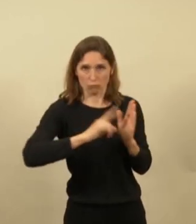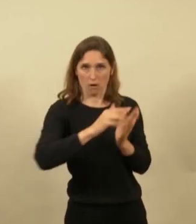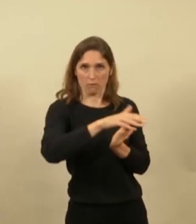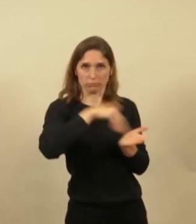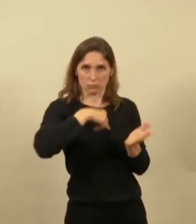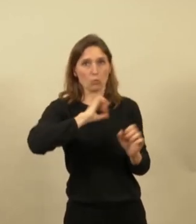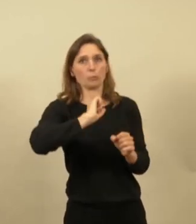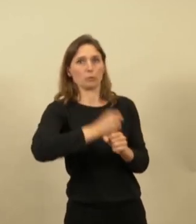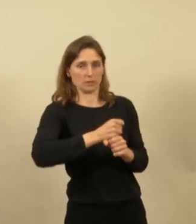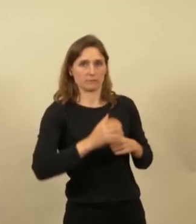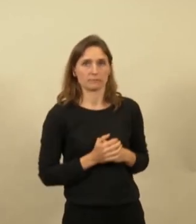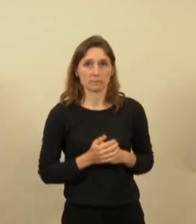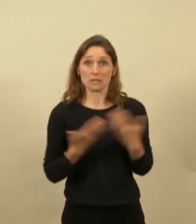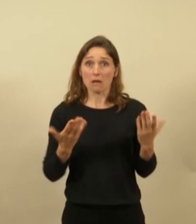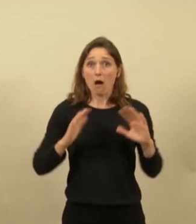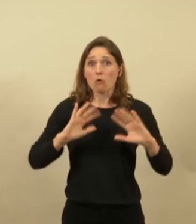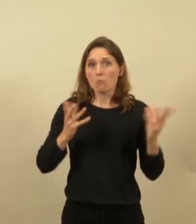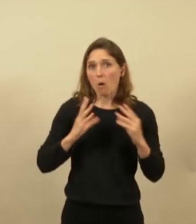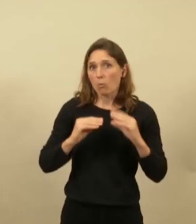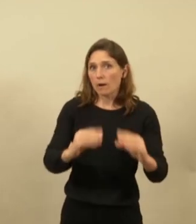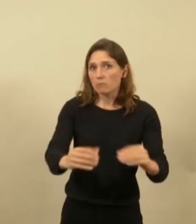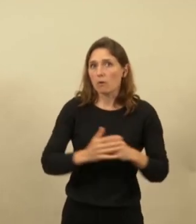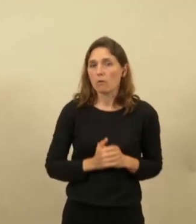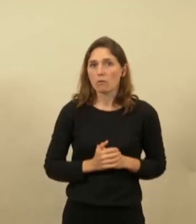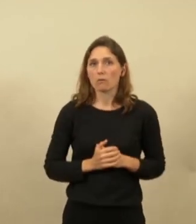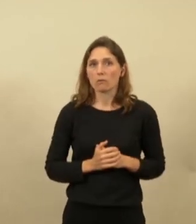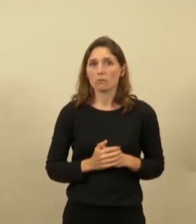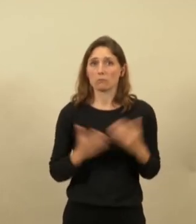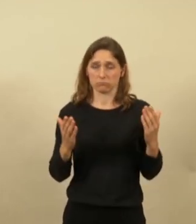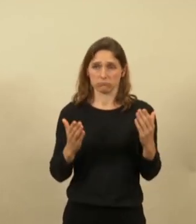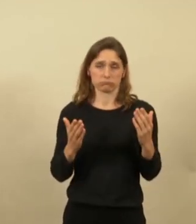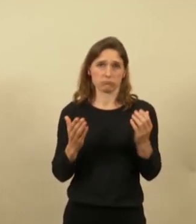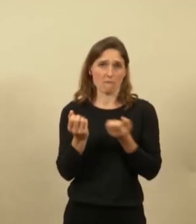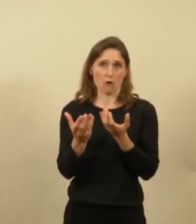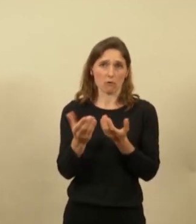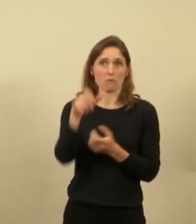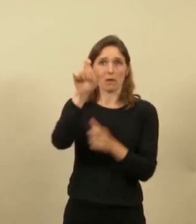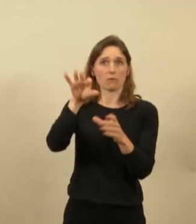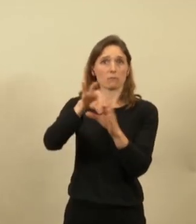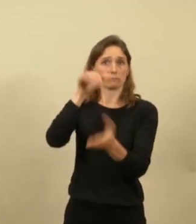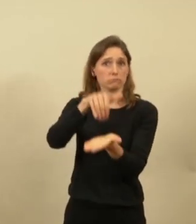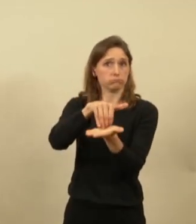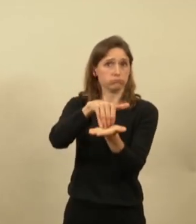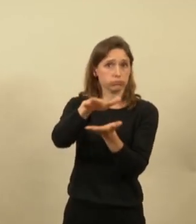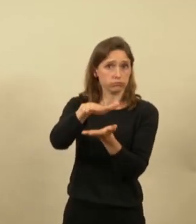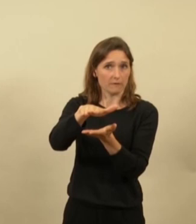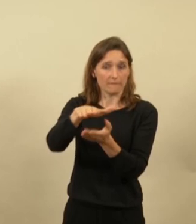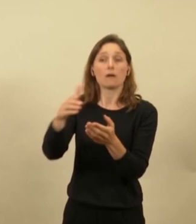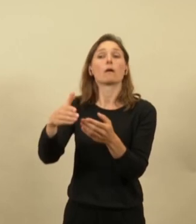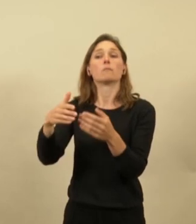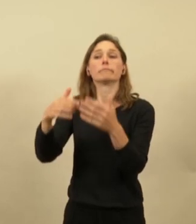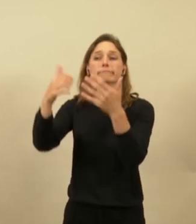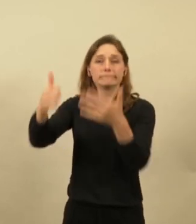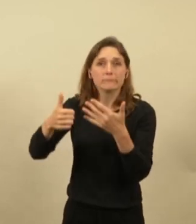pardon qui se traduisent donc par leur destitution avant le terme normal de leur mandat